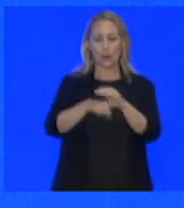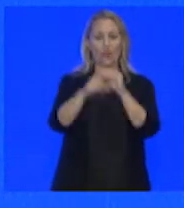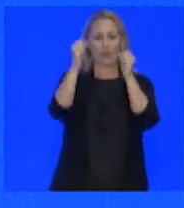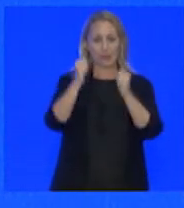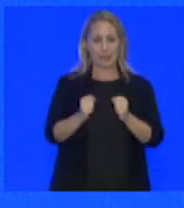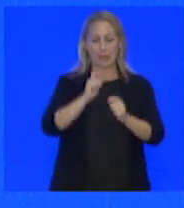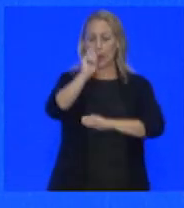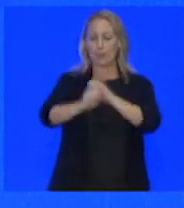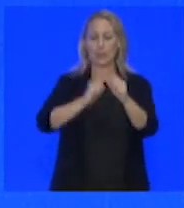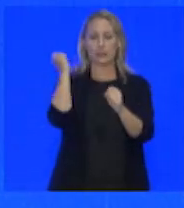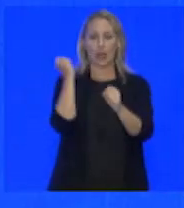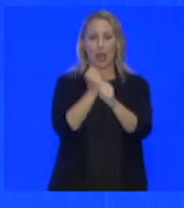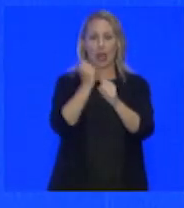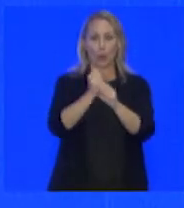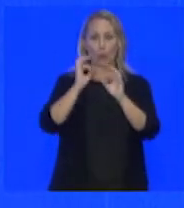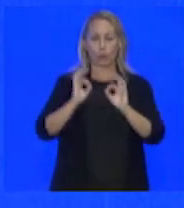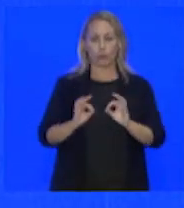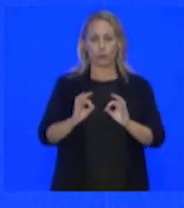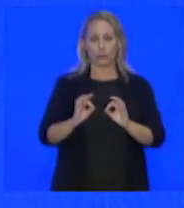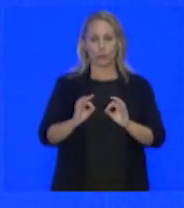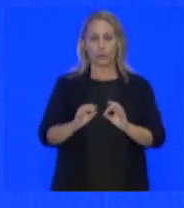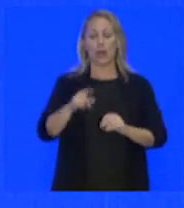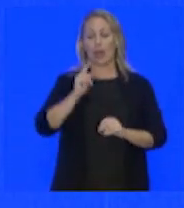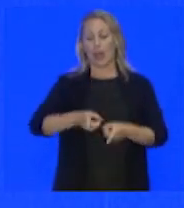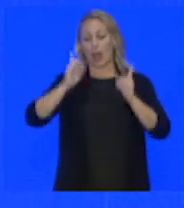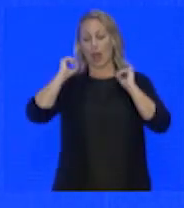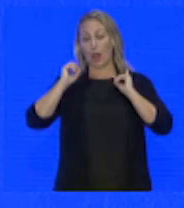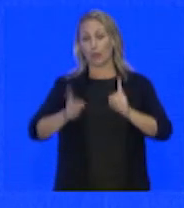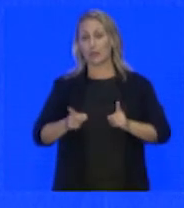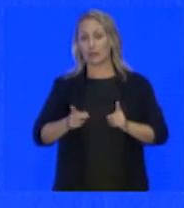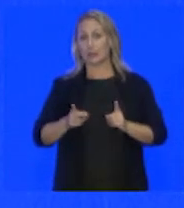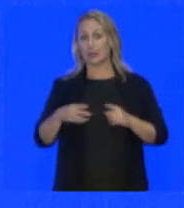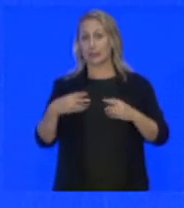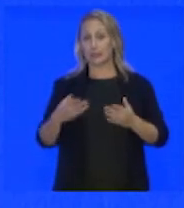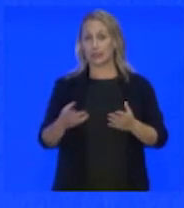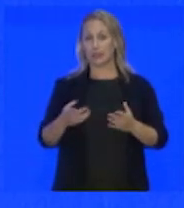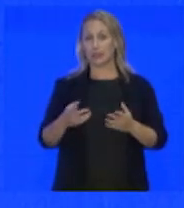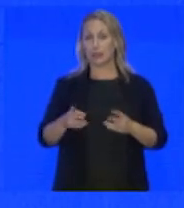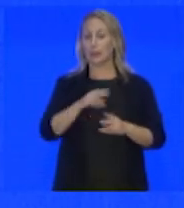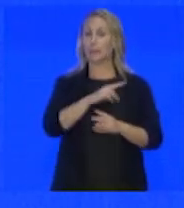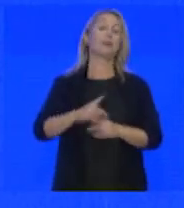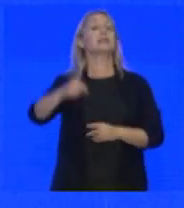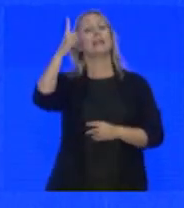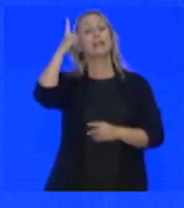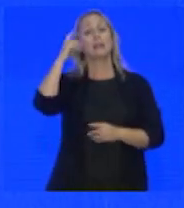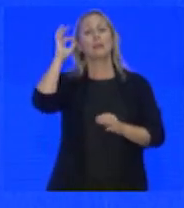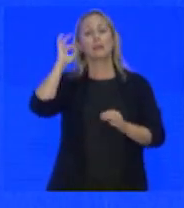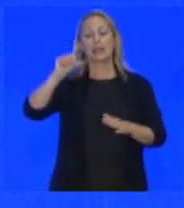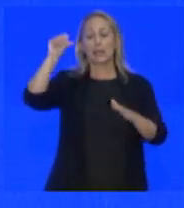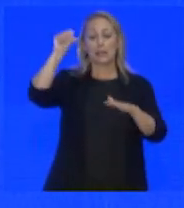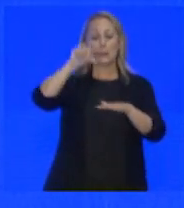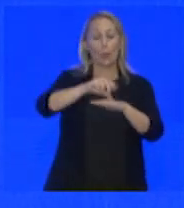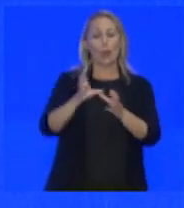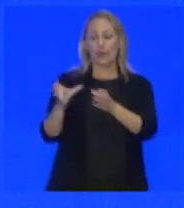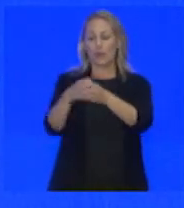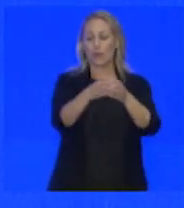έργο κολοβό. Η απόφασή μας και σε απόλυτη συνεννόηση με τους φορείς της πόλης